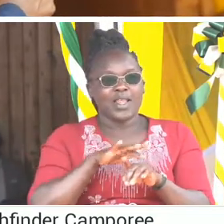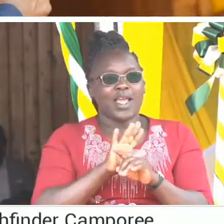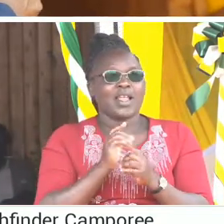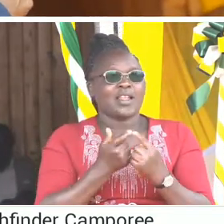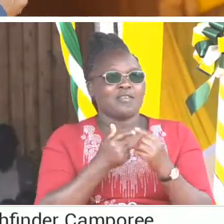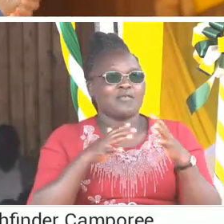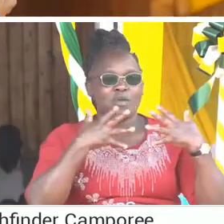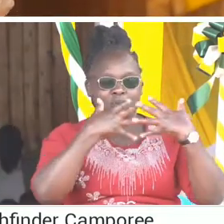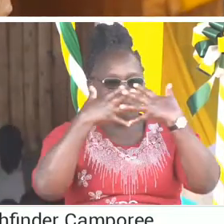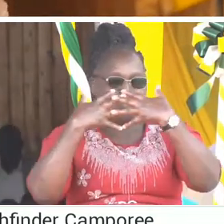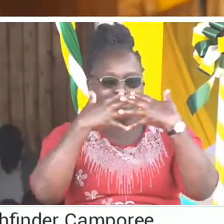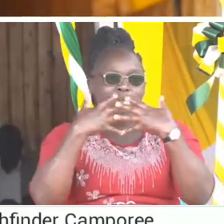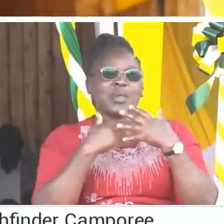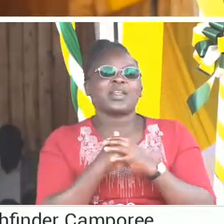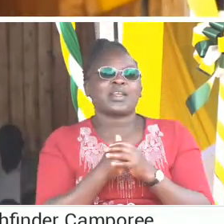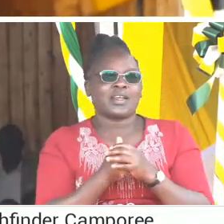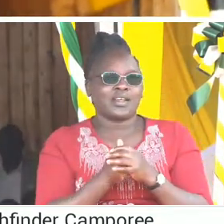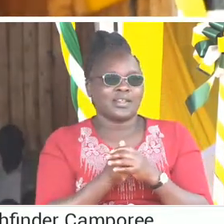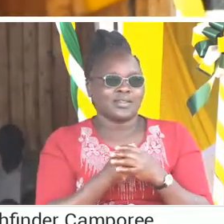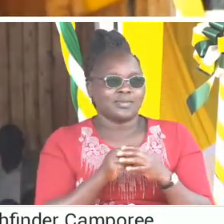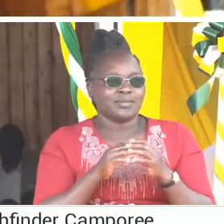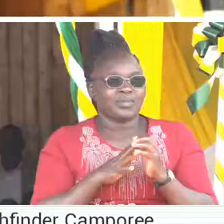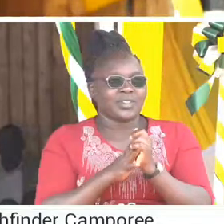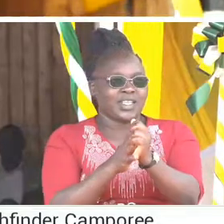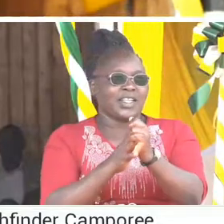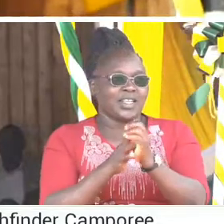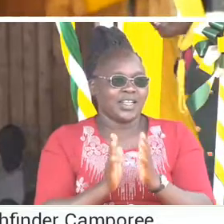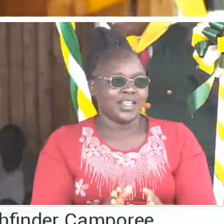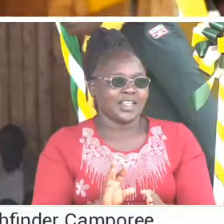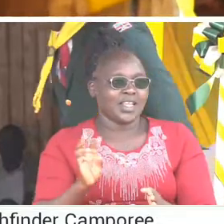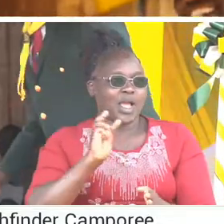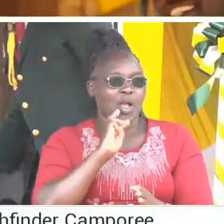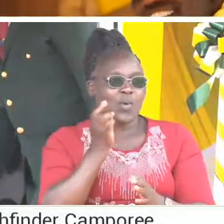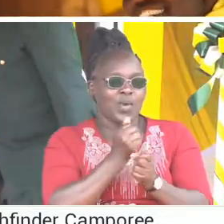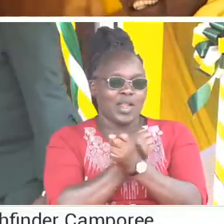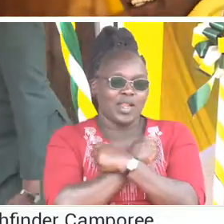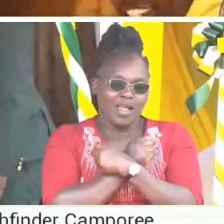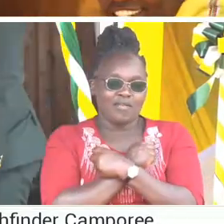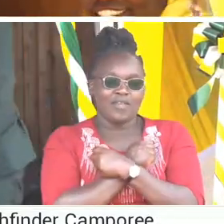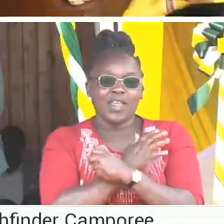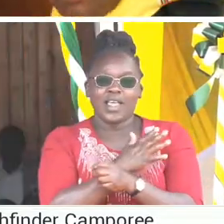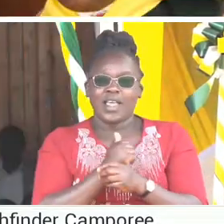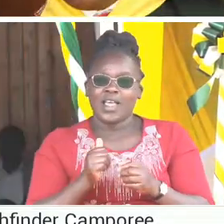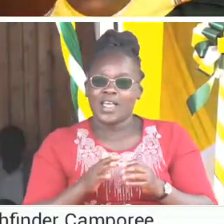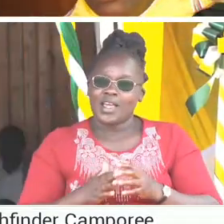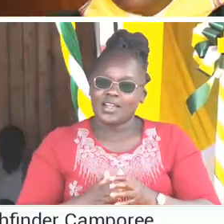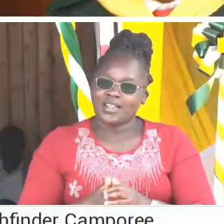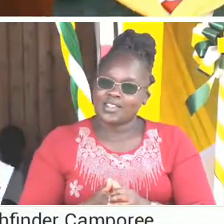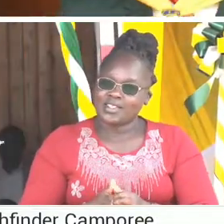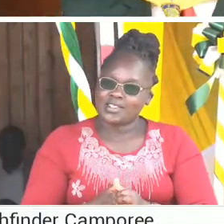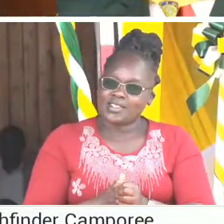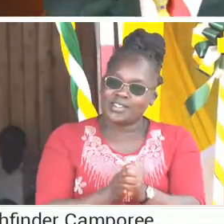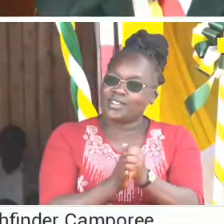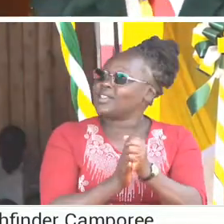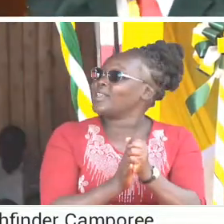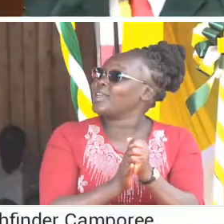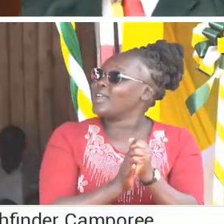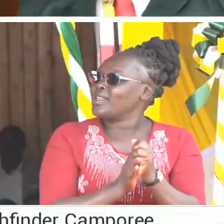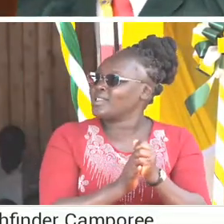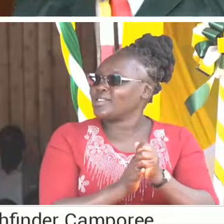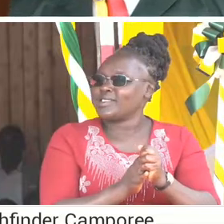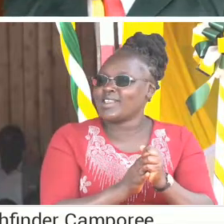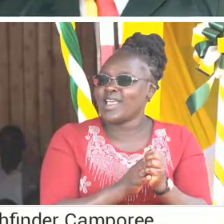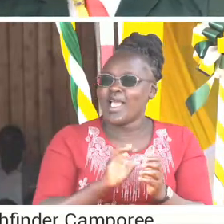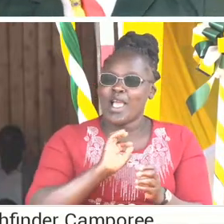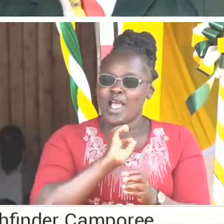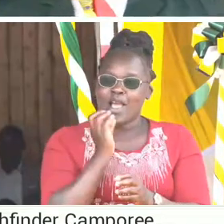tunampenda, ambaye anatuongoza na anatubeleka zote ufalme wa mbinguni. He is our hip hop president. Yeye ana